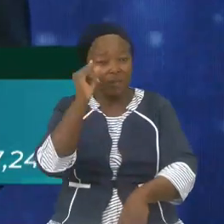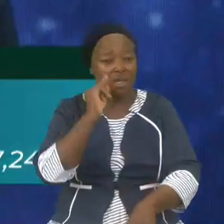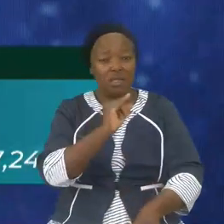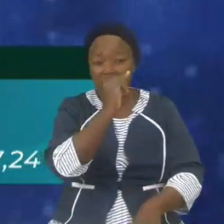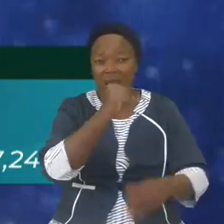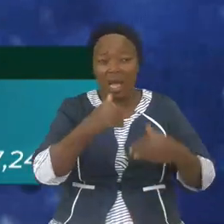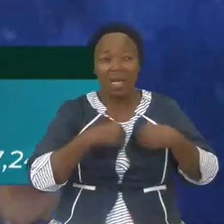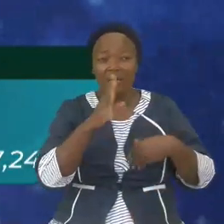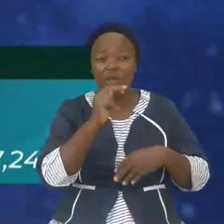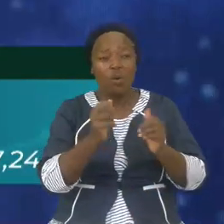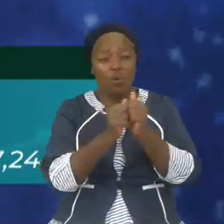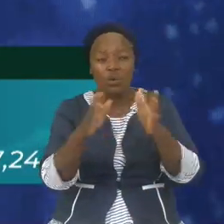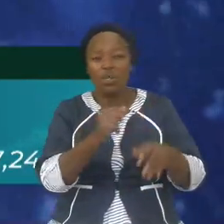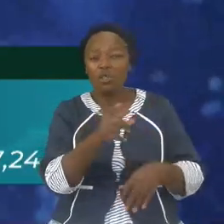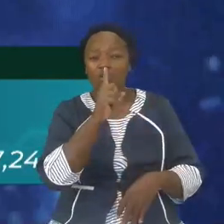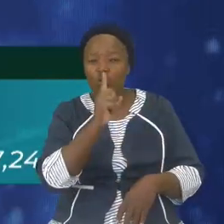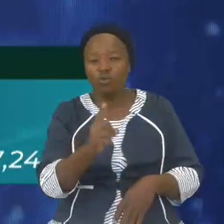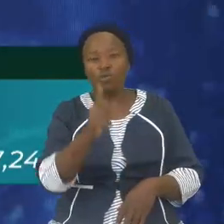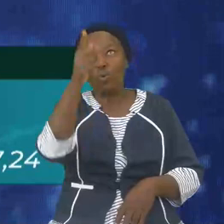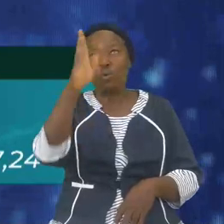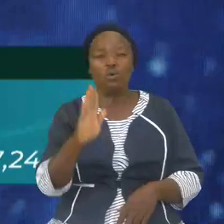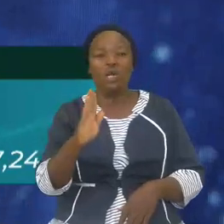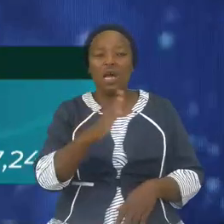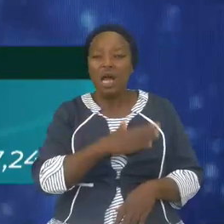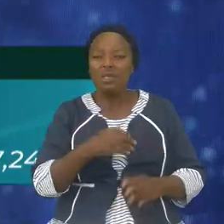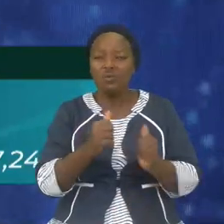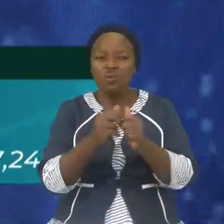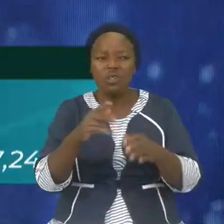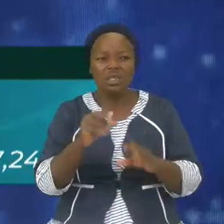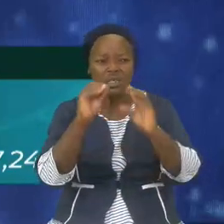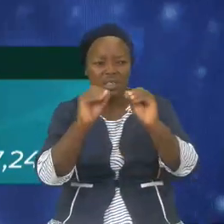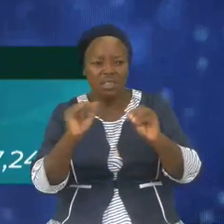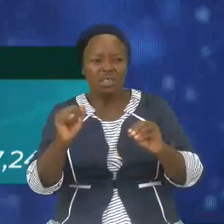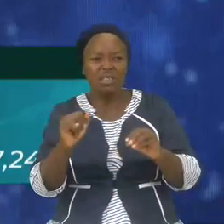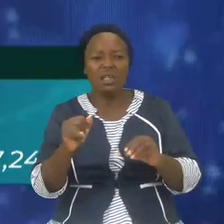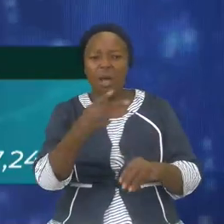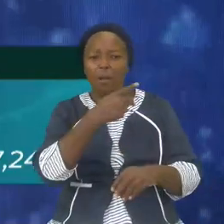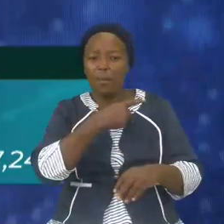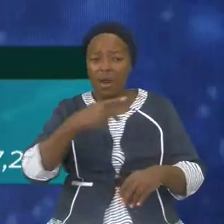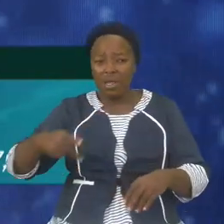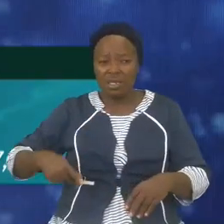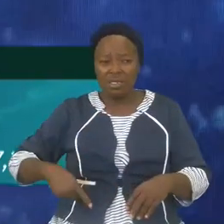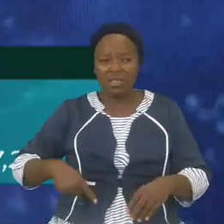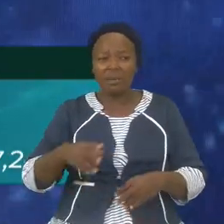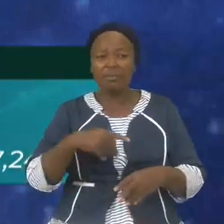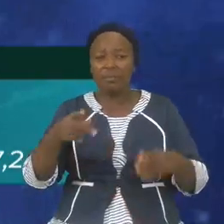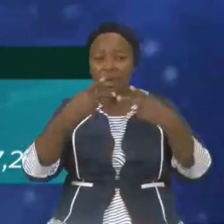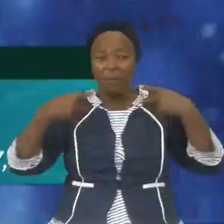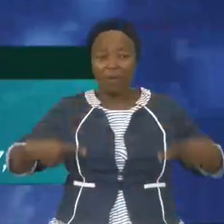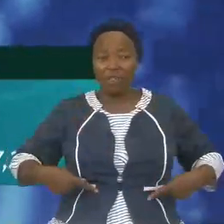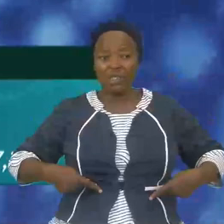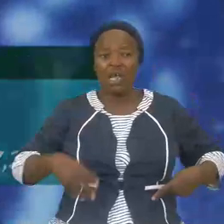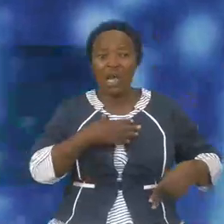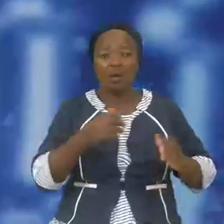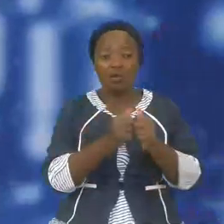pour Israël ni vrai Dieu, ni sacrificateur qui enseigna ni